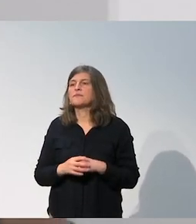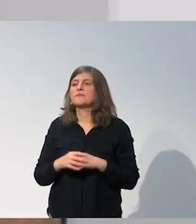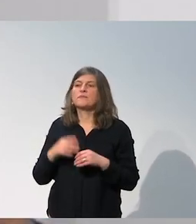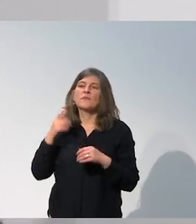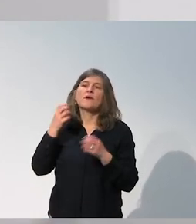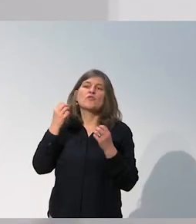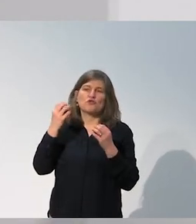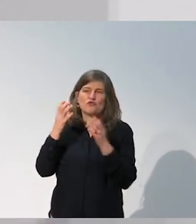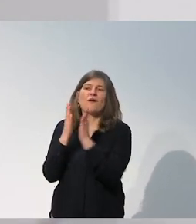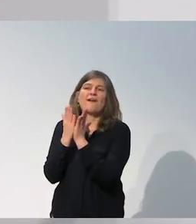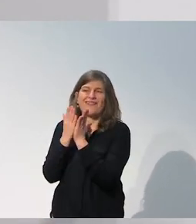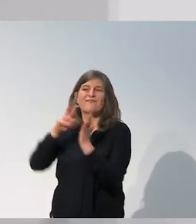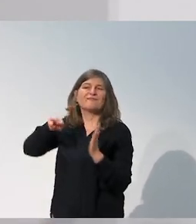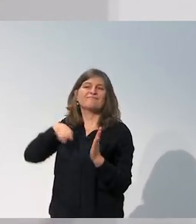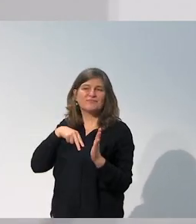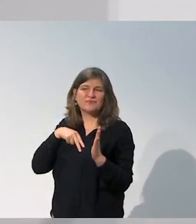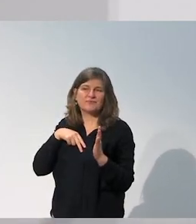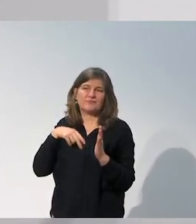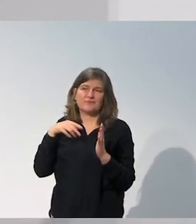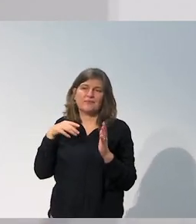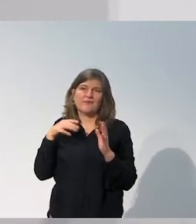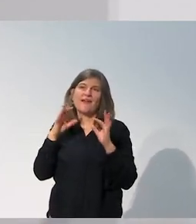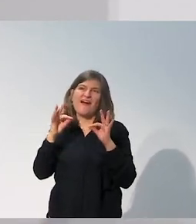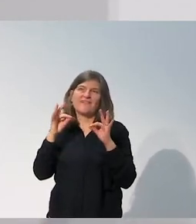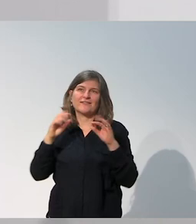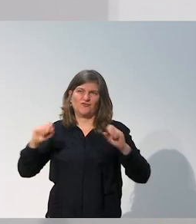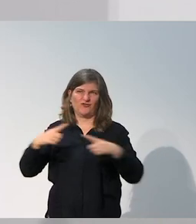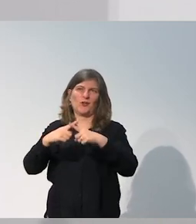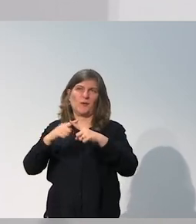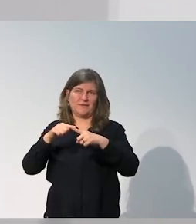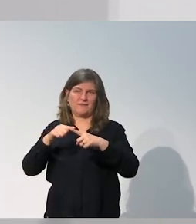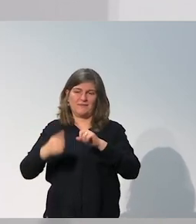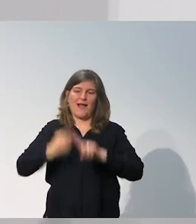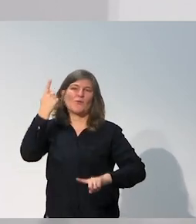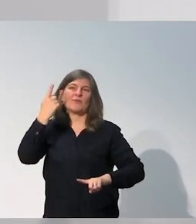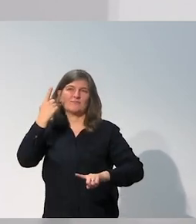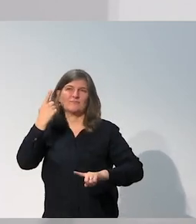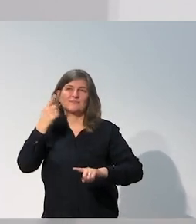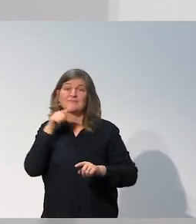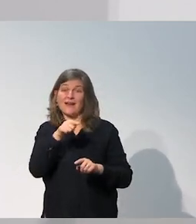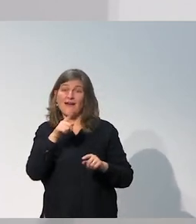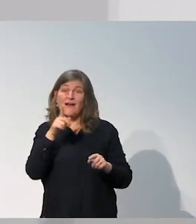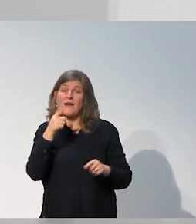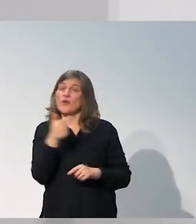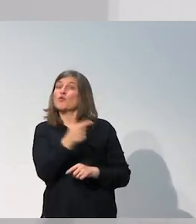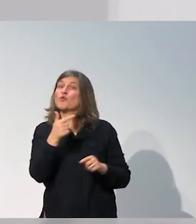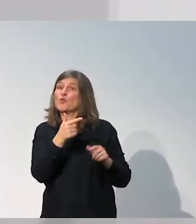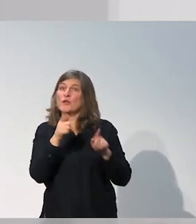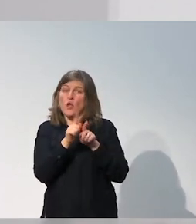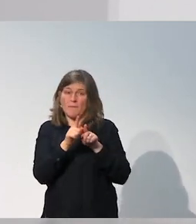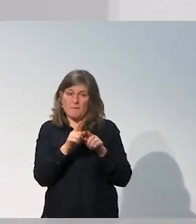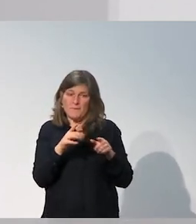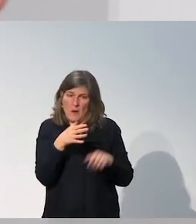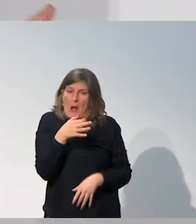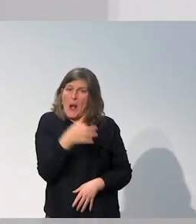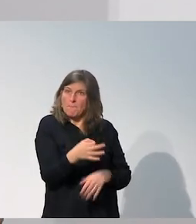la géographie s'en mêle, si je puis dire, parce que l'enfermement de cet homme et de cette femme à l'intérieur de la cellule